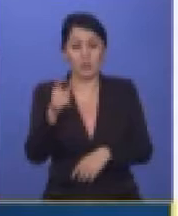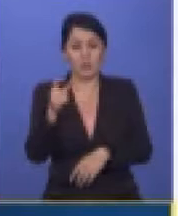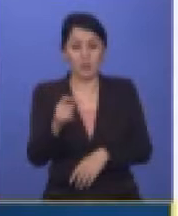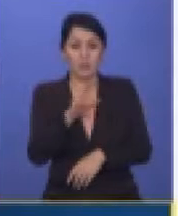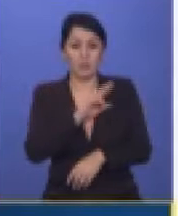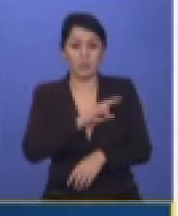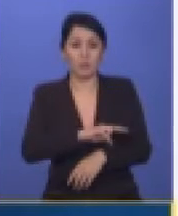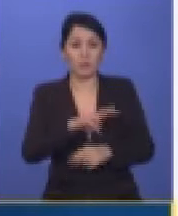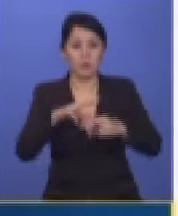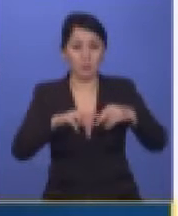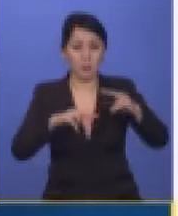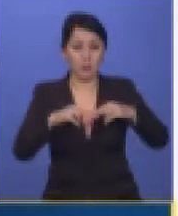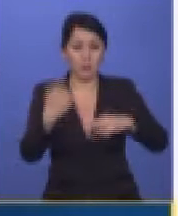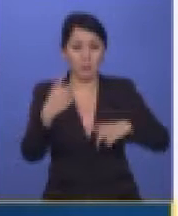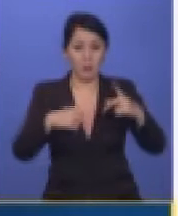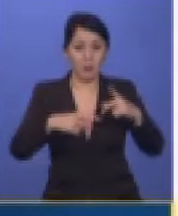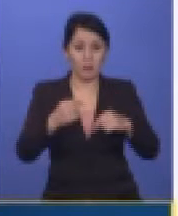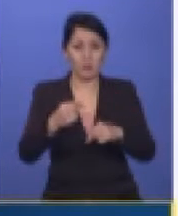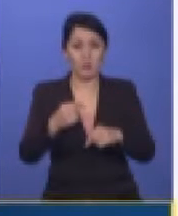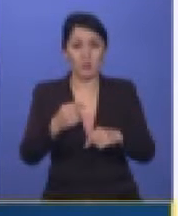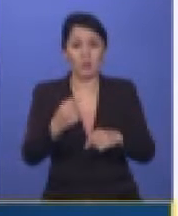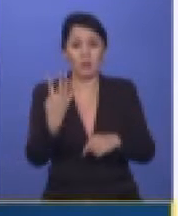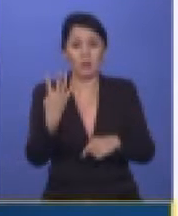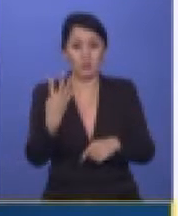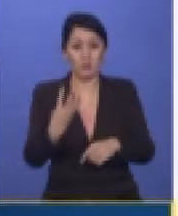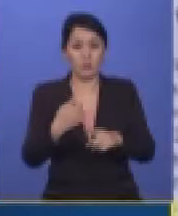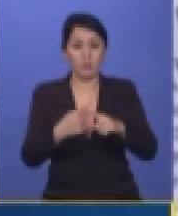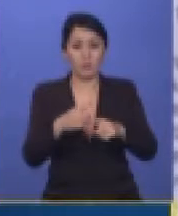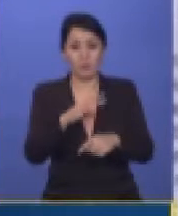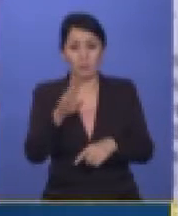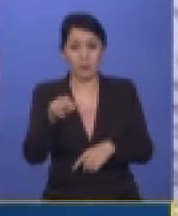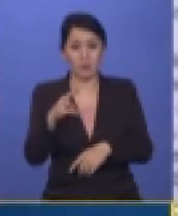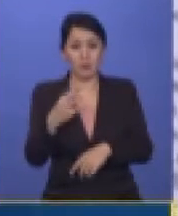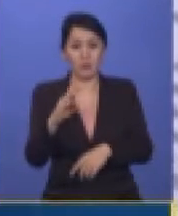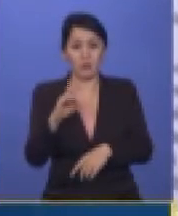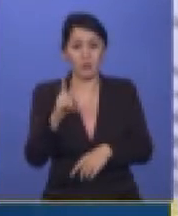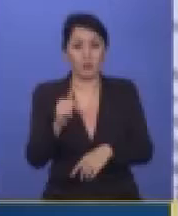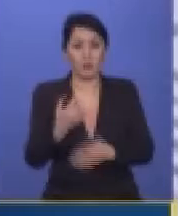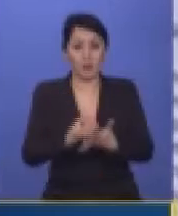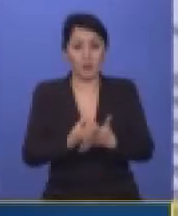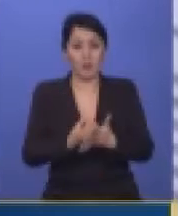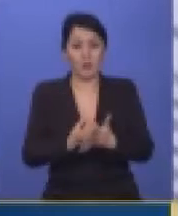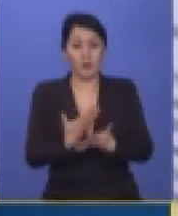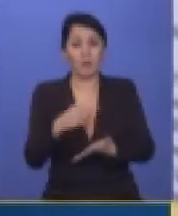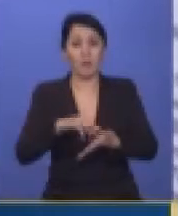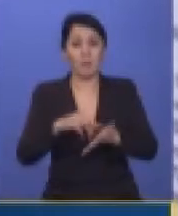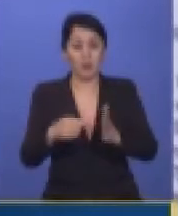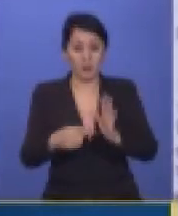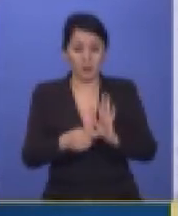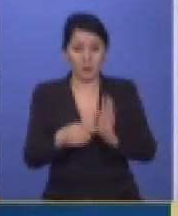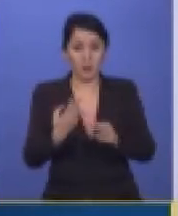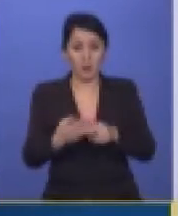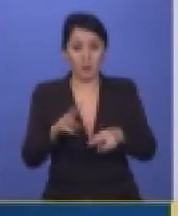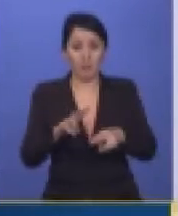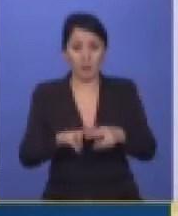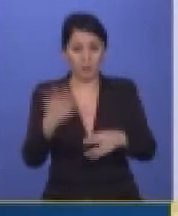человек. На строительство молочного комплекса потребуется почти 4,5 миллиарда тенге. Очень дорогие продукты. Проект, конечно, но поэтому приходит сюда и